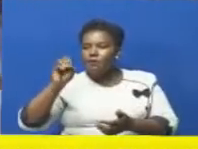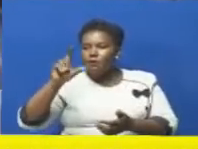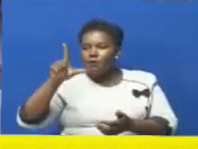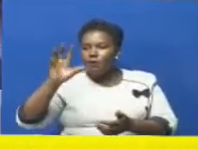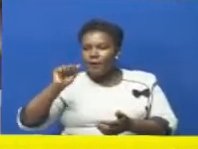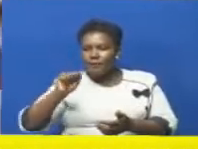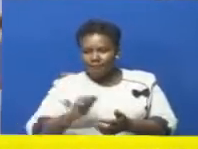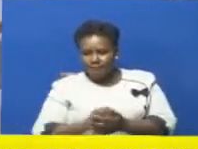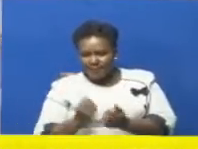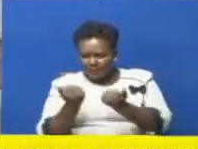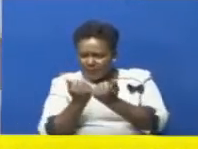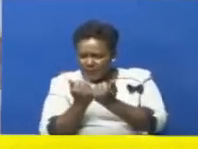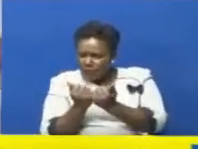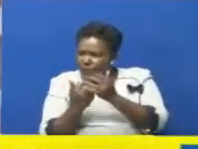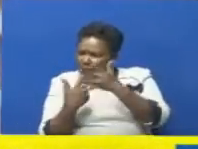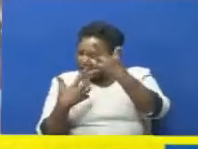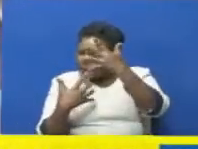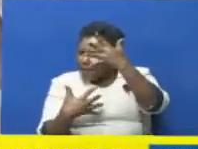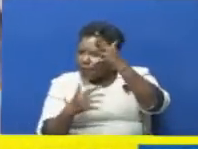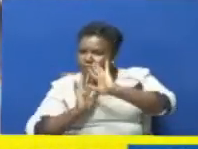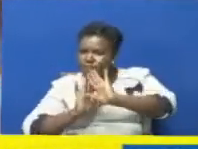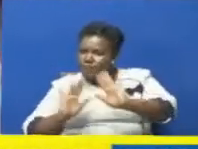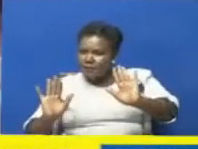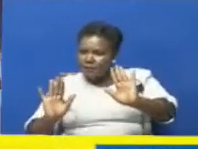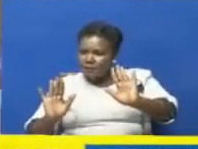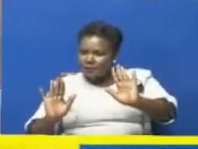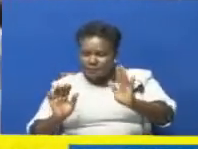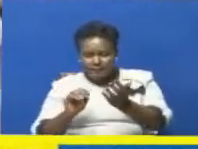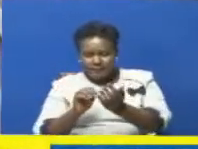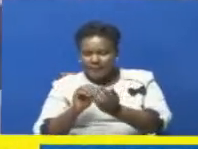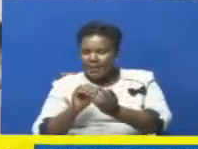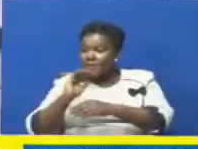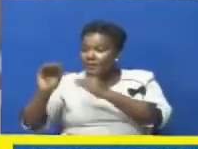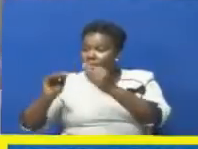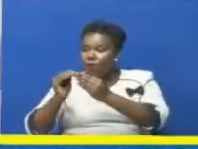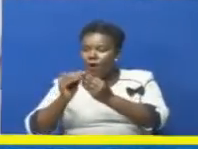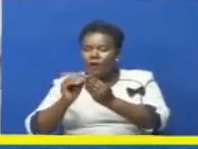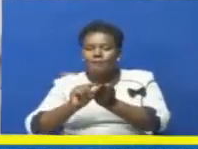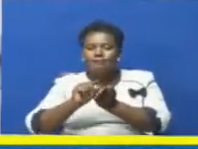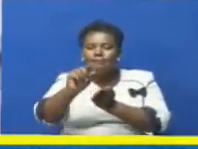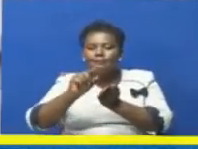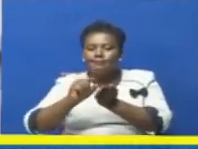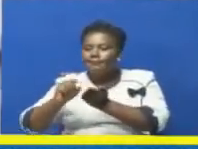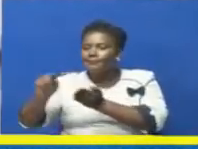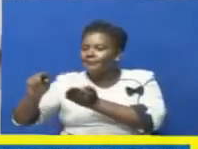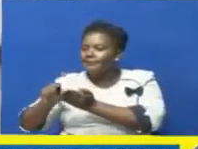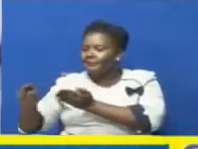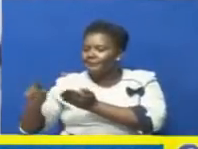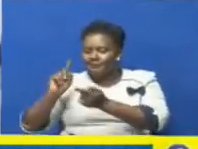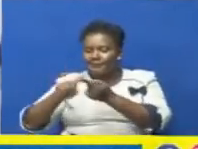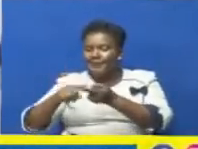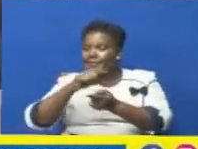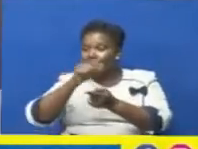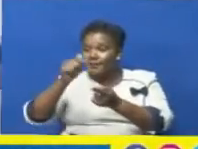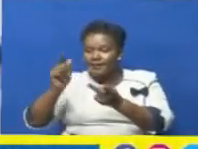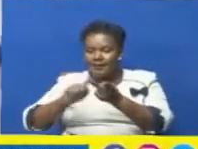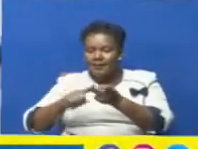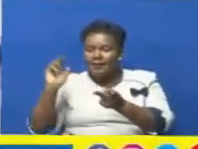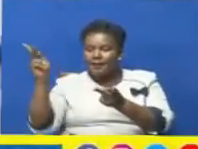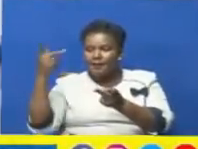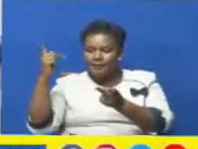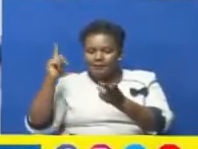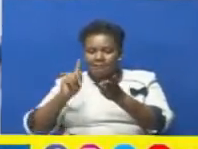igari umuhimu wake tunaweza kusema ni nini? Imepita katika vipindi tofauti. Gari hii ilitumia Mwalimu Nyerere kama rais, lakini gari